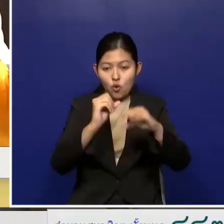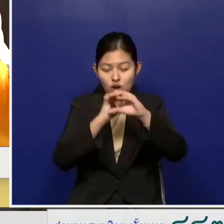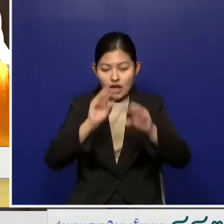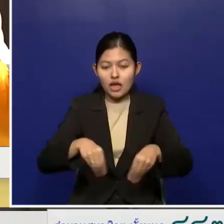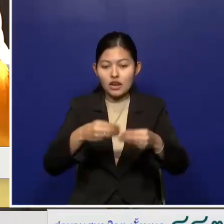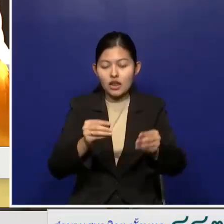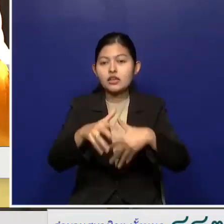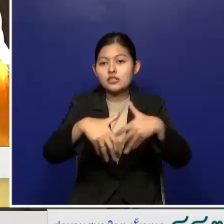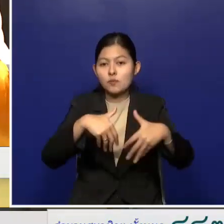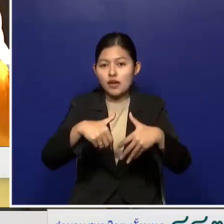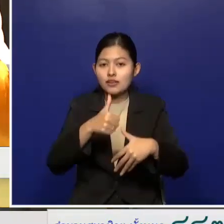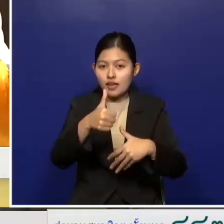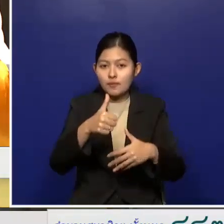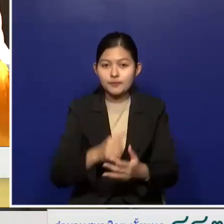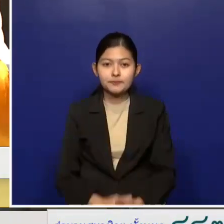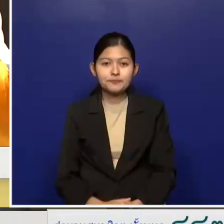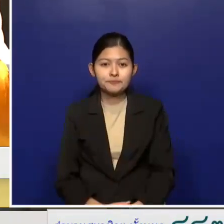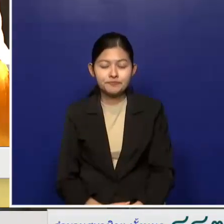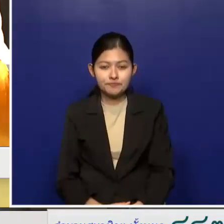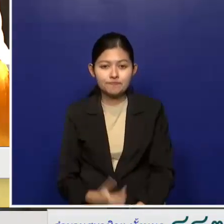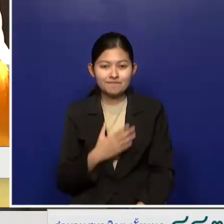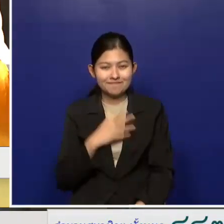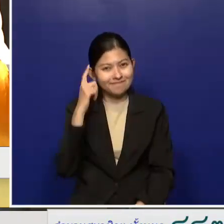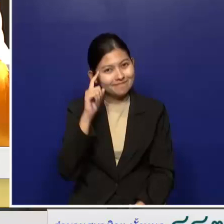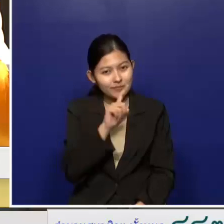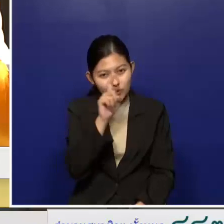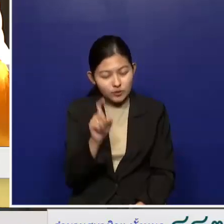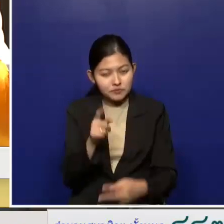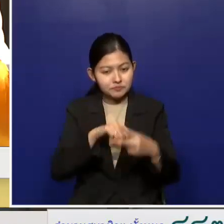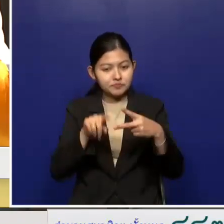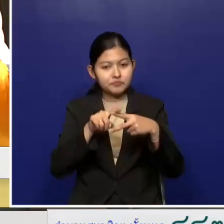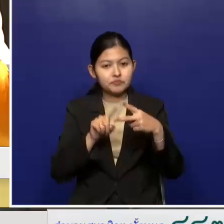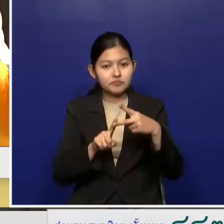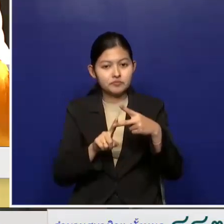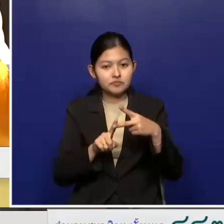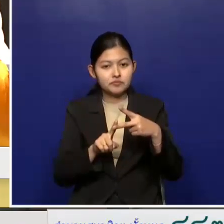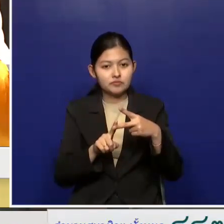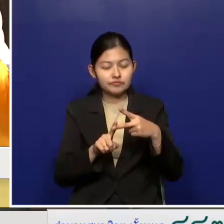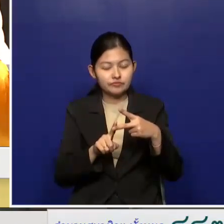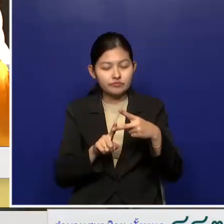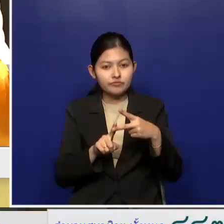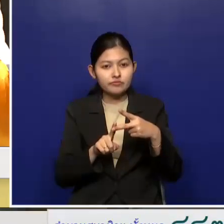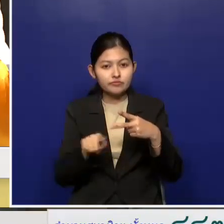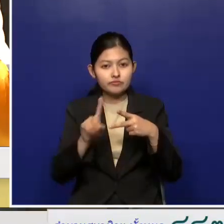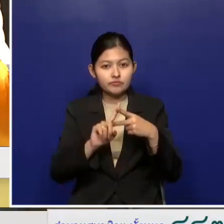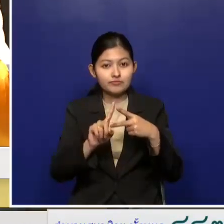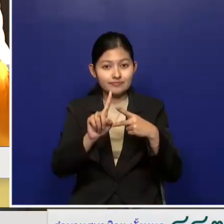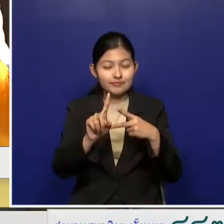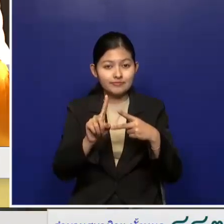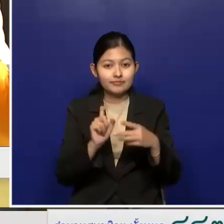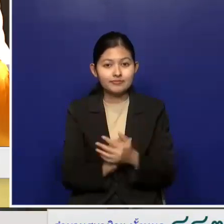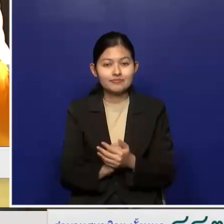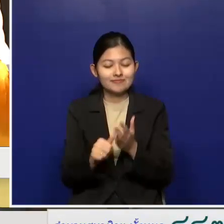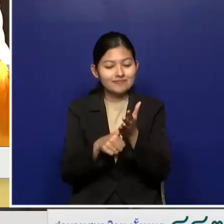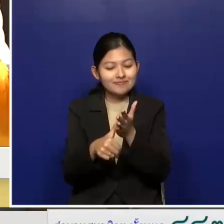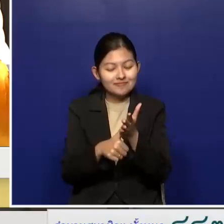ชาวบ้านนะคะดิฉันมีข้อสังเกตอีก2อย่างค่ะเวลาจะหมดแล้วแต่ขออีกนิดเดียวนะคะก็คือในเรื่องของการแก้ปั